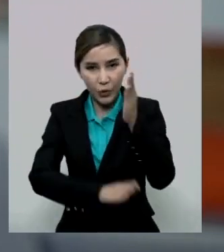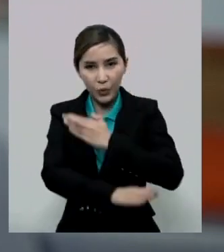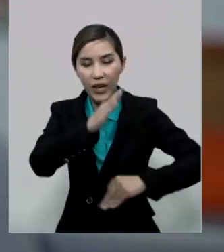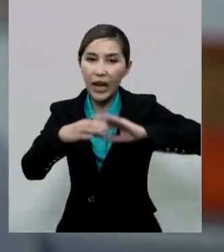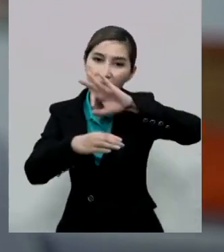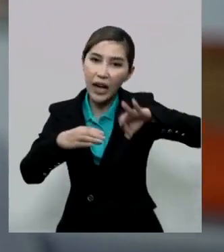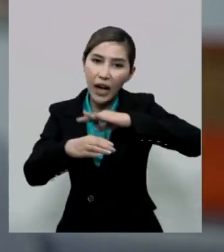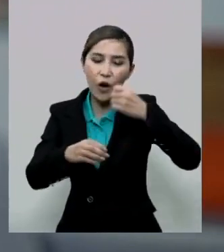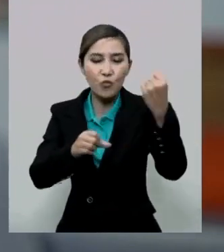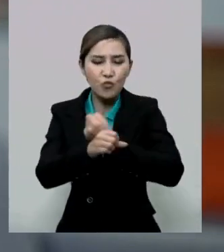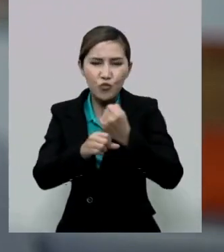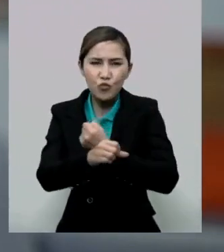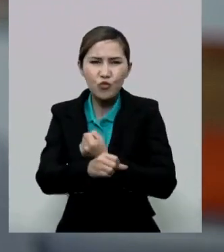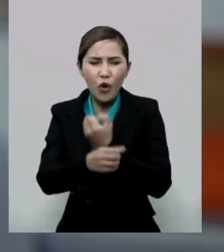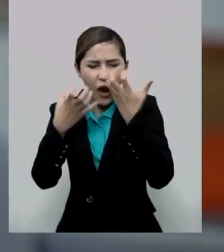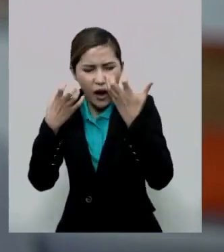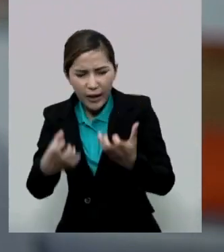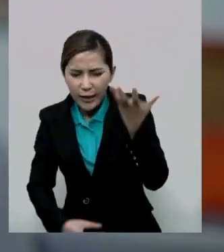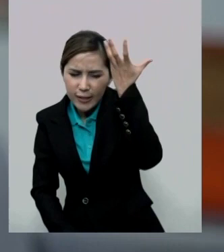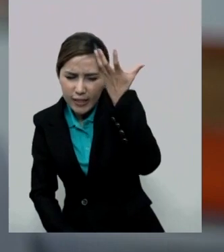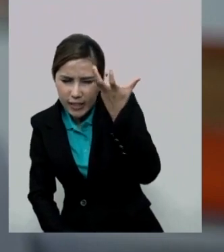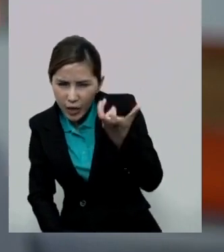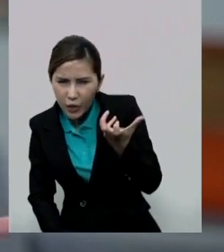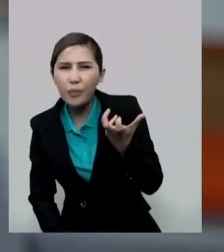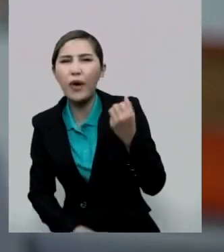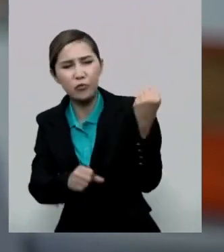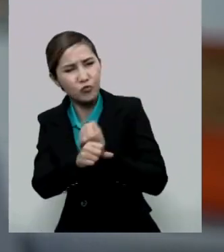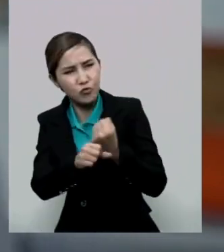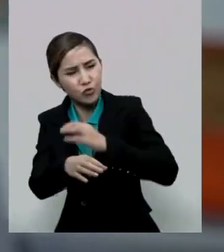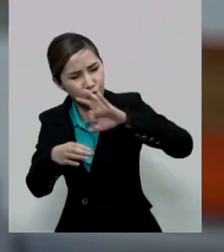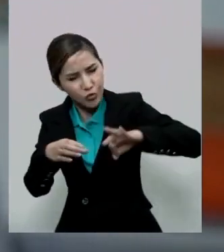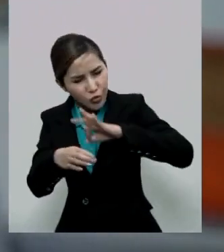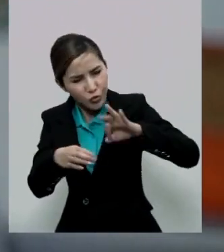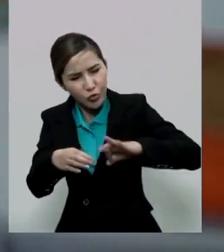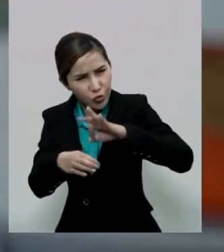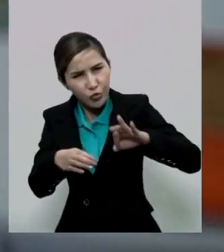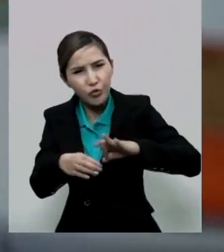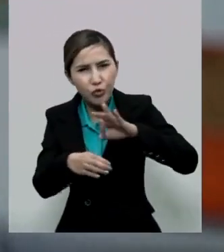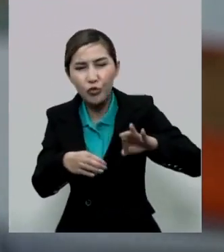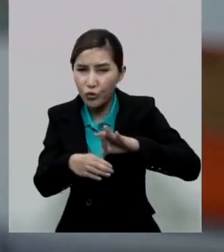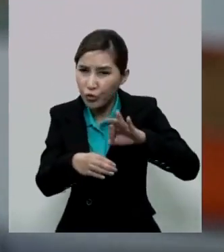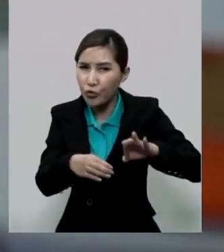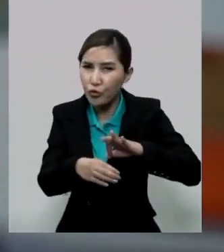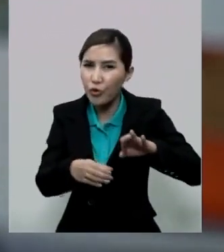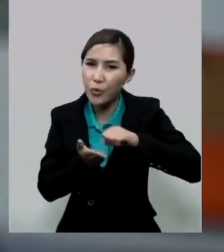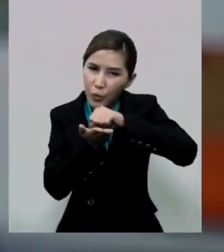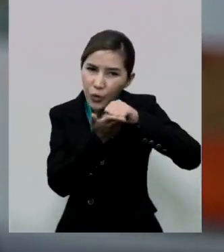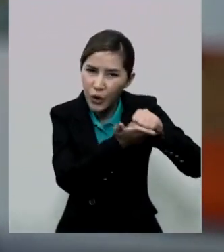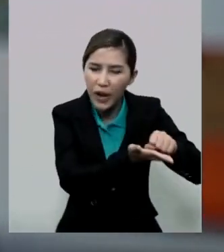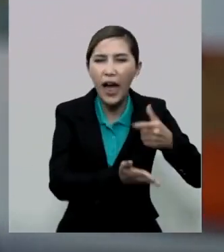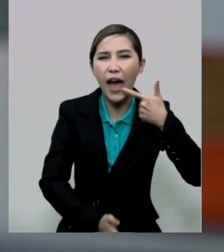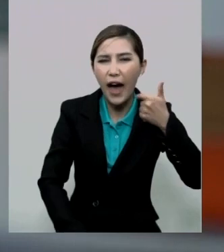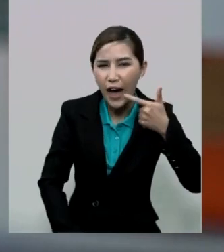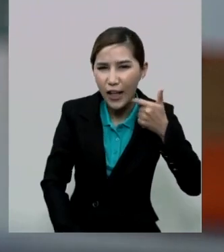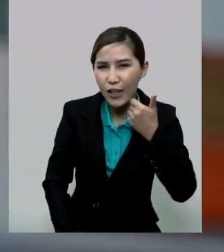พี่ๆบาริสต้ากันบ้างนะคะว่าเขาฝึกฝนกันหนักไหมกว่าจะมาเป็นบาริสต้าที่เรียกว่าผลิตโปรดักต์หรือว่าผลิตกาแฟ